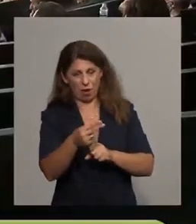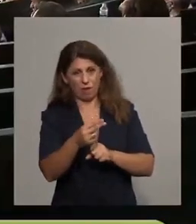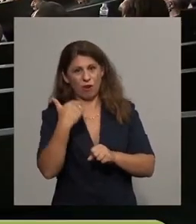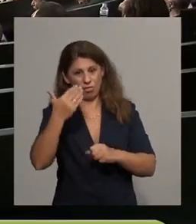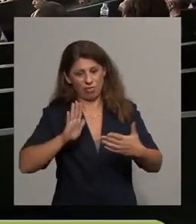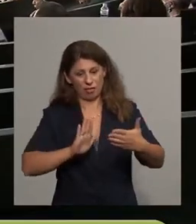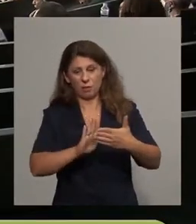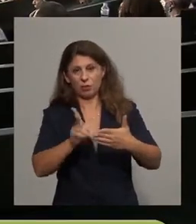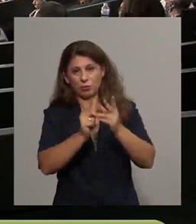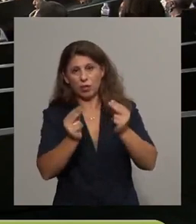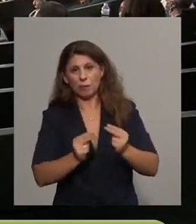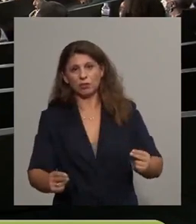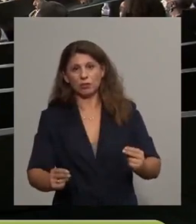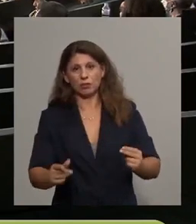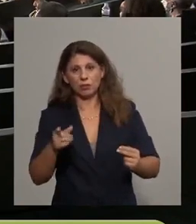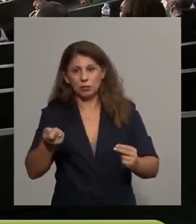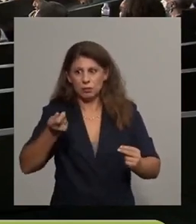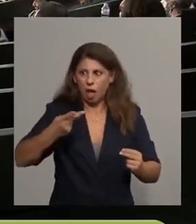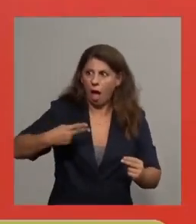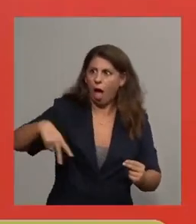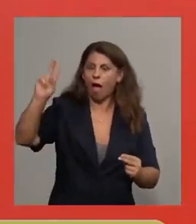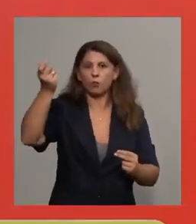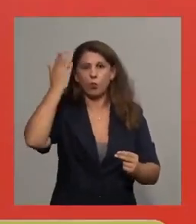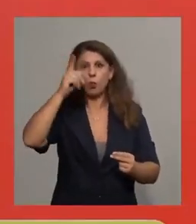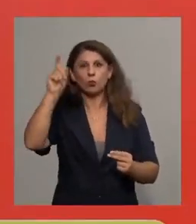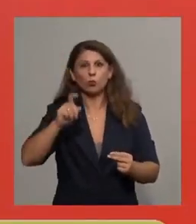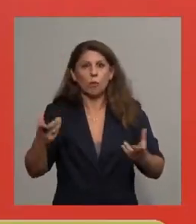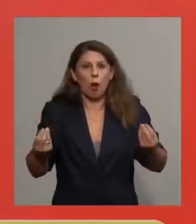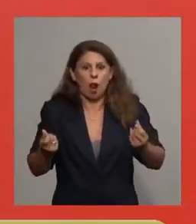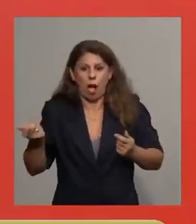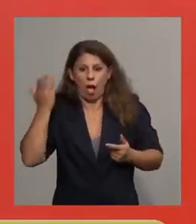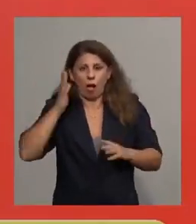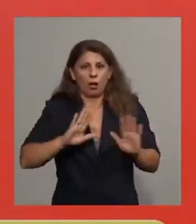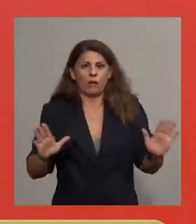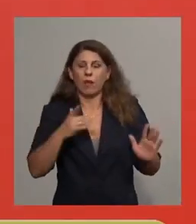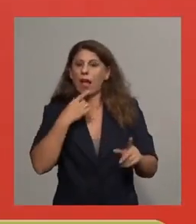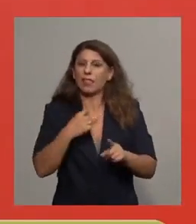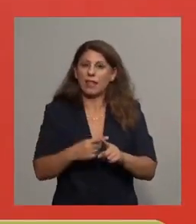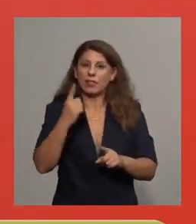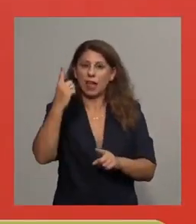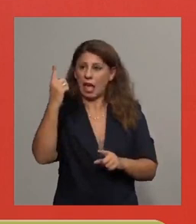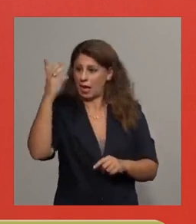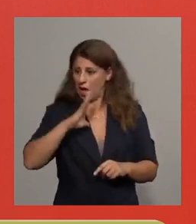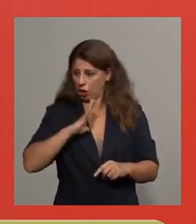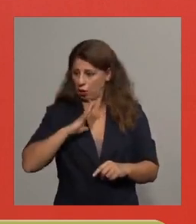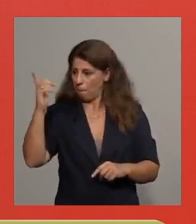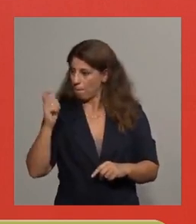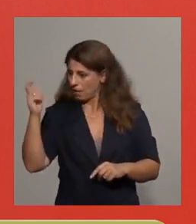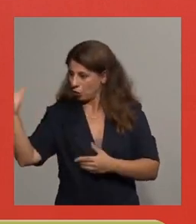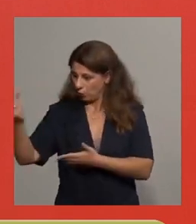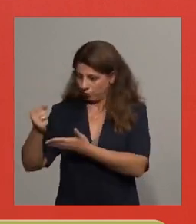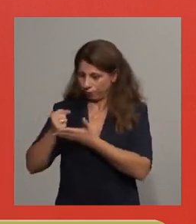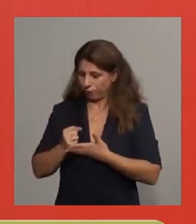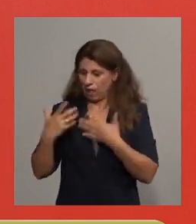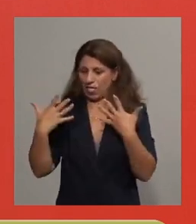αντιμετωπίσουν τις συνέπειες της τερατώδους αύξησης του κόστου ζωής. Με απλά λόγια, ένας μισθωτός που επιβίωνε